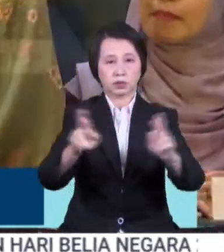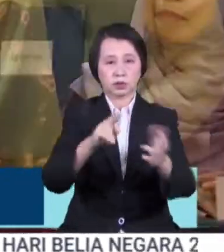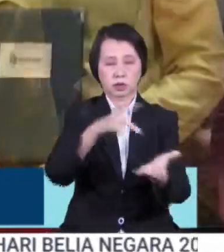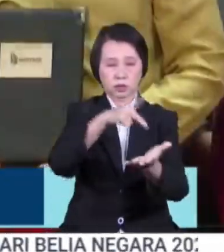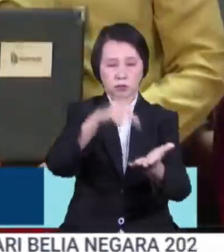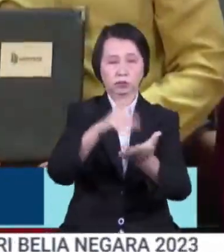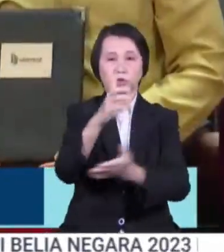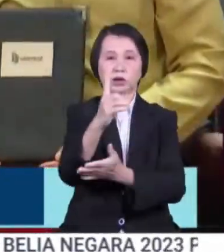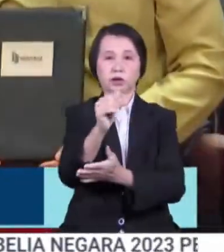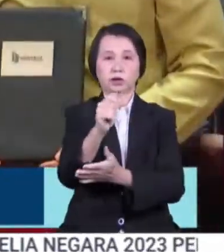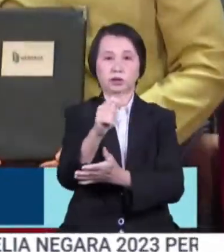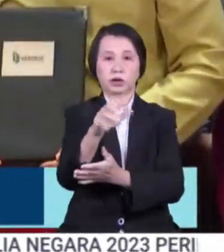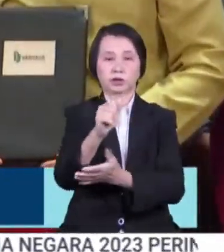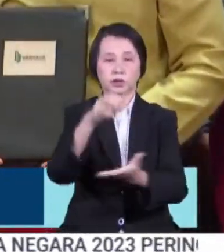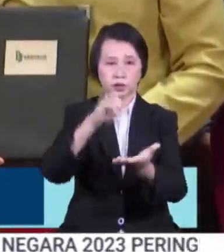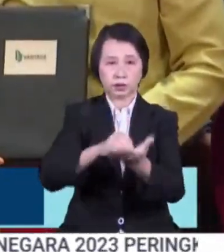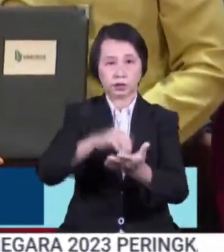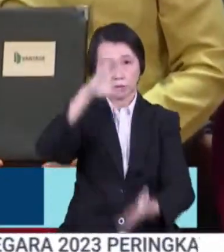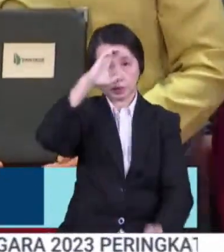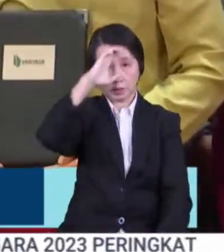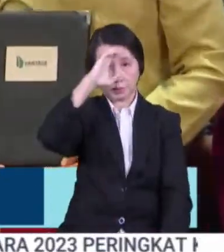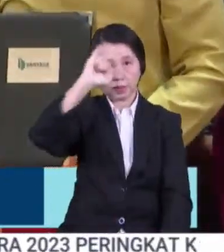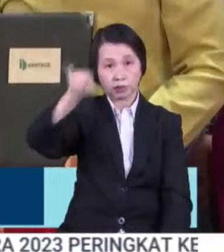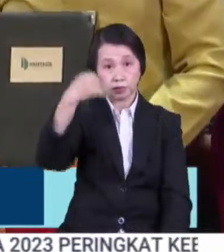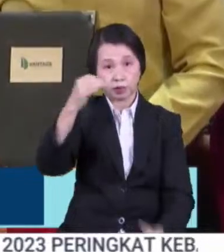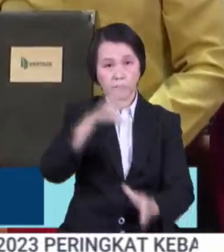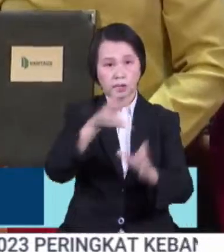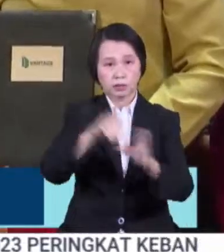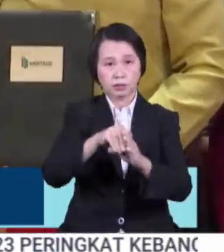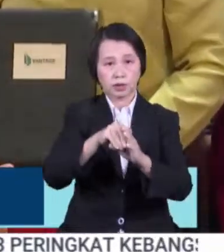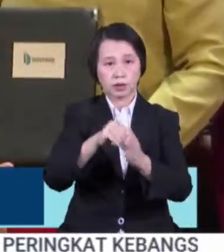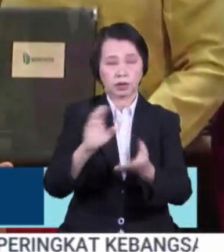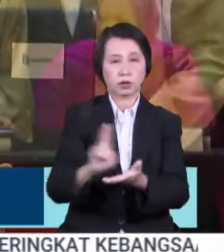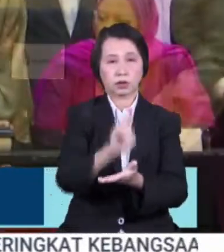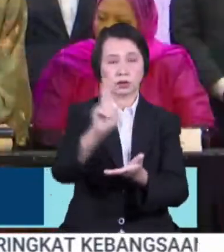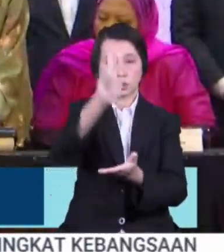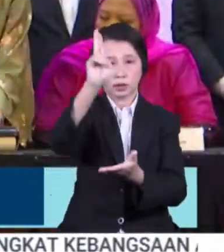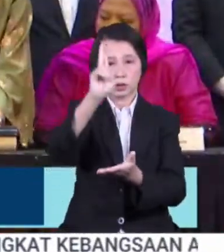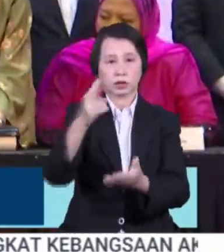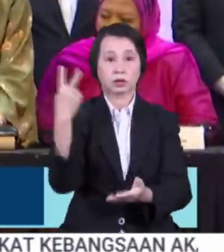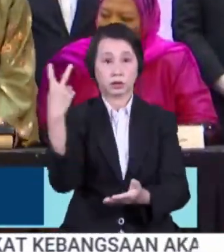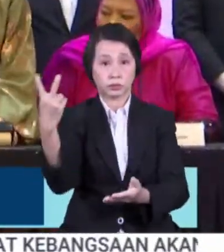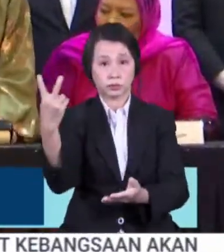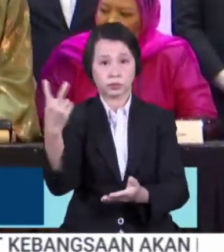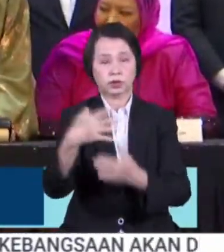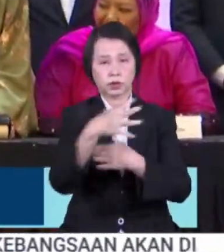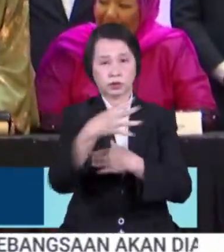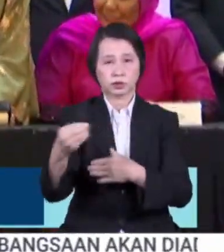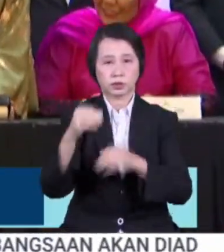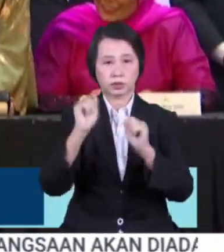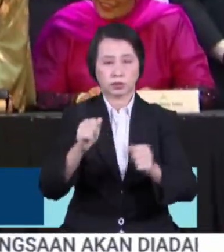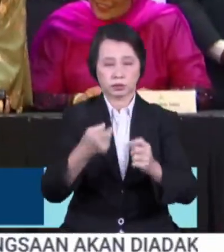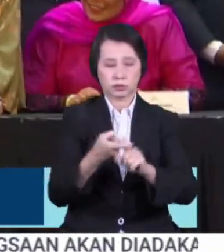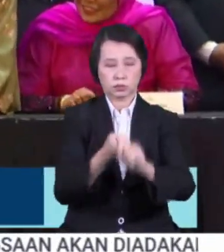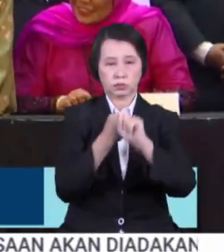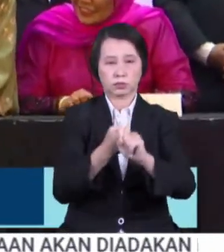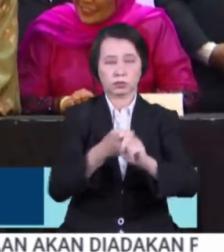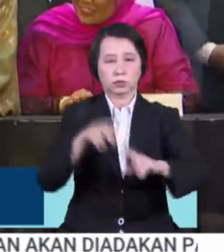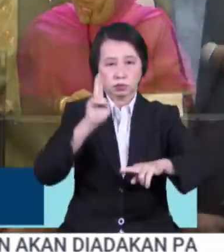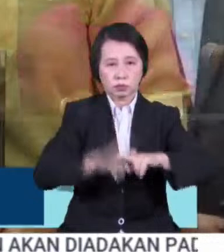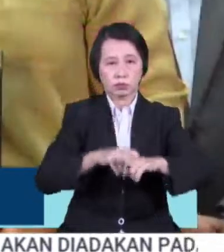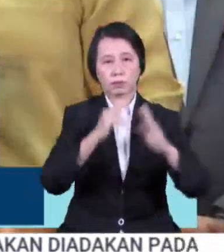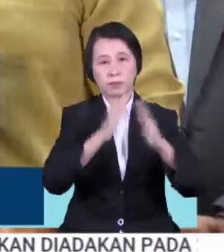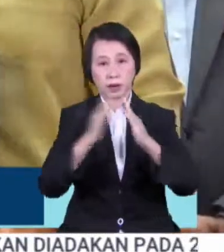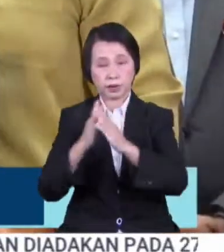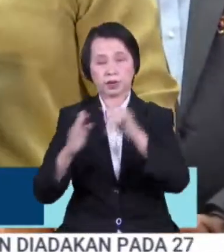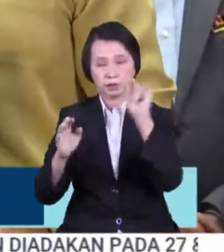data berskala besar di Cyberjaya yang melibatkan kampus pusat data keduanya sekaligus mengukuhkan kedudukan bandar